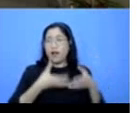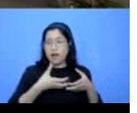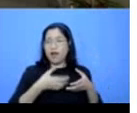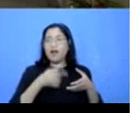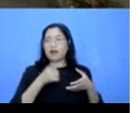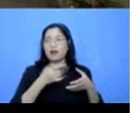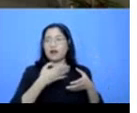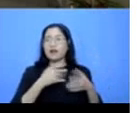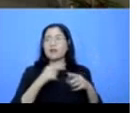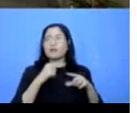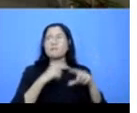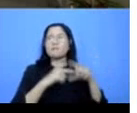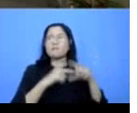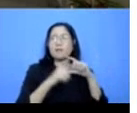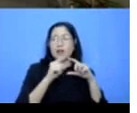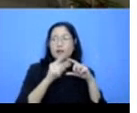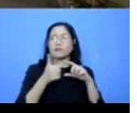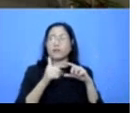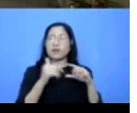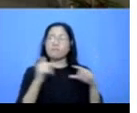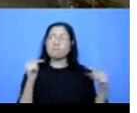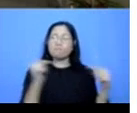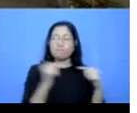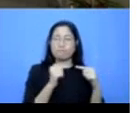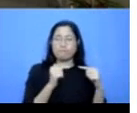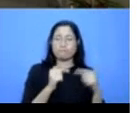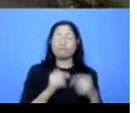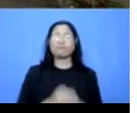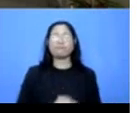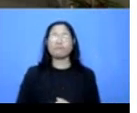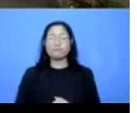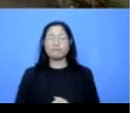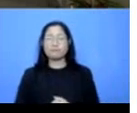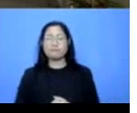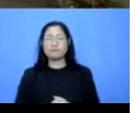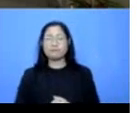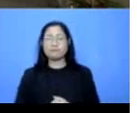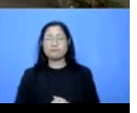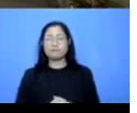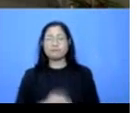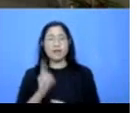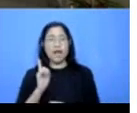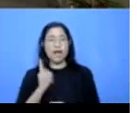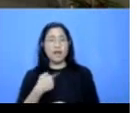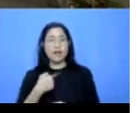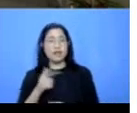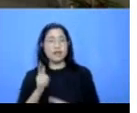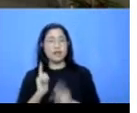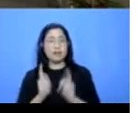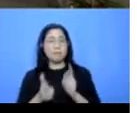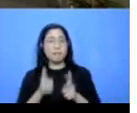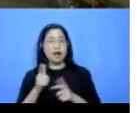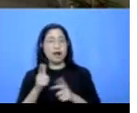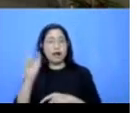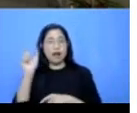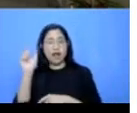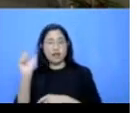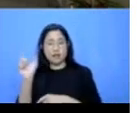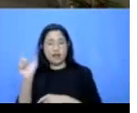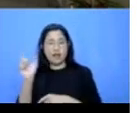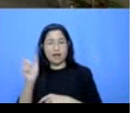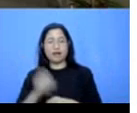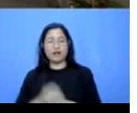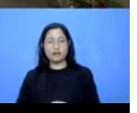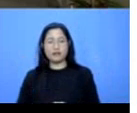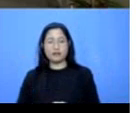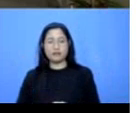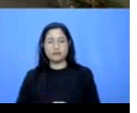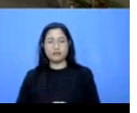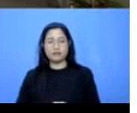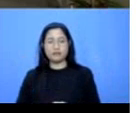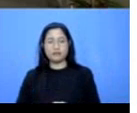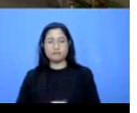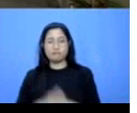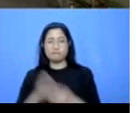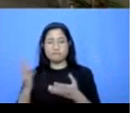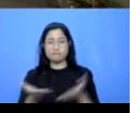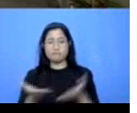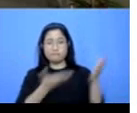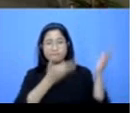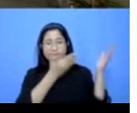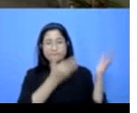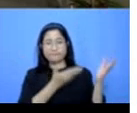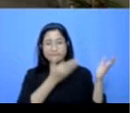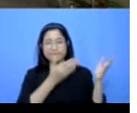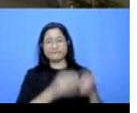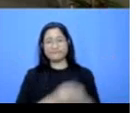benar. Kemudian, saya akan memberikan tebakan kata ini. Katanya adalah berikut ini.